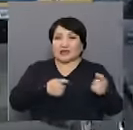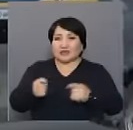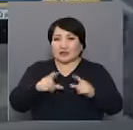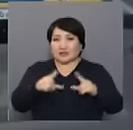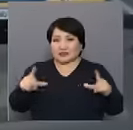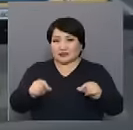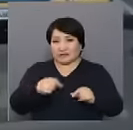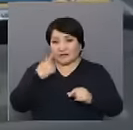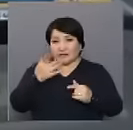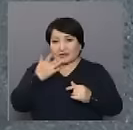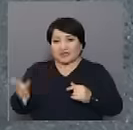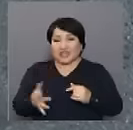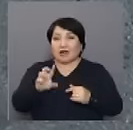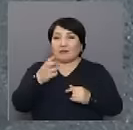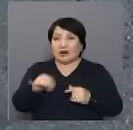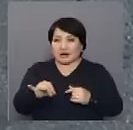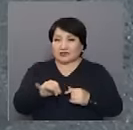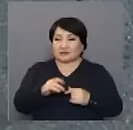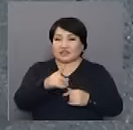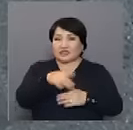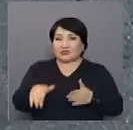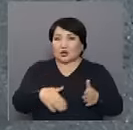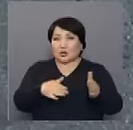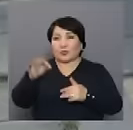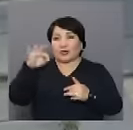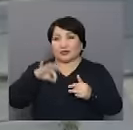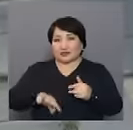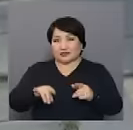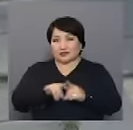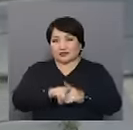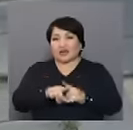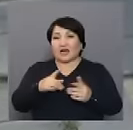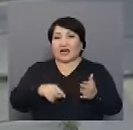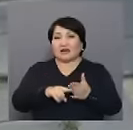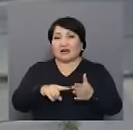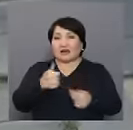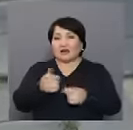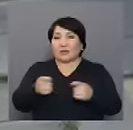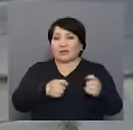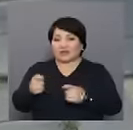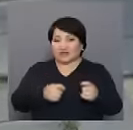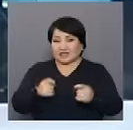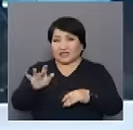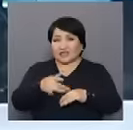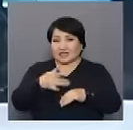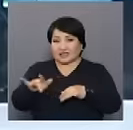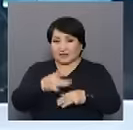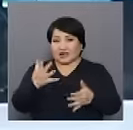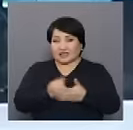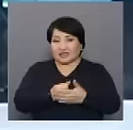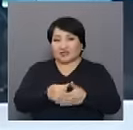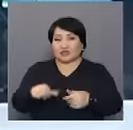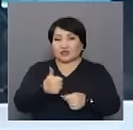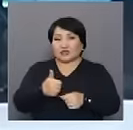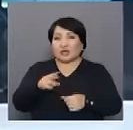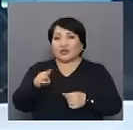Абай және Райымбек даңғылдарындағы жолақтарды пайдалану тәжірибесін қала басшылығы есепке алды. Енді жол қызметі Төле би көшесінде